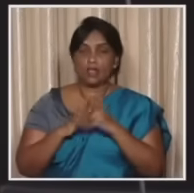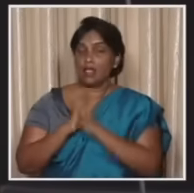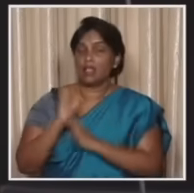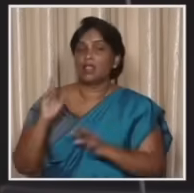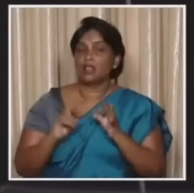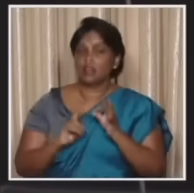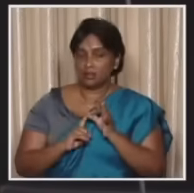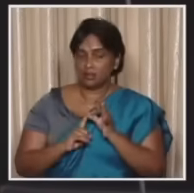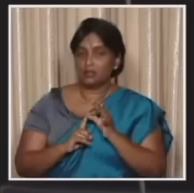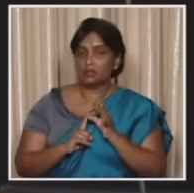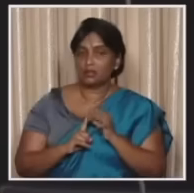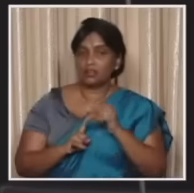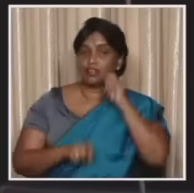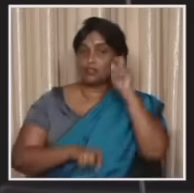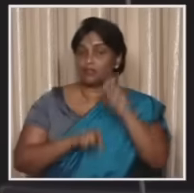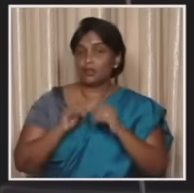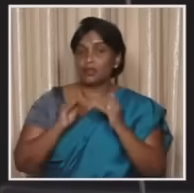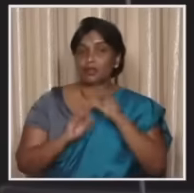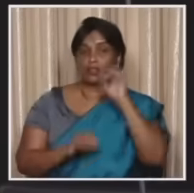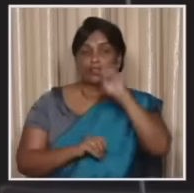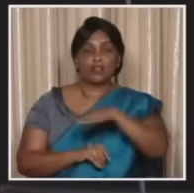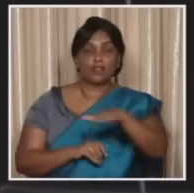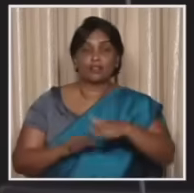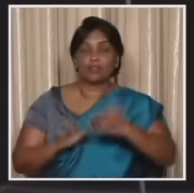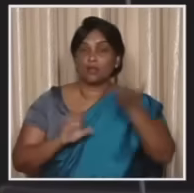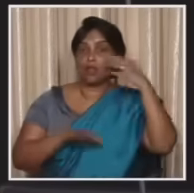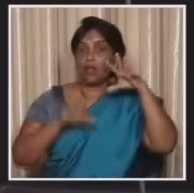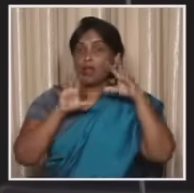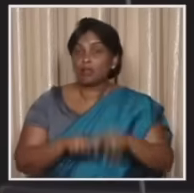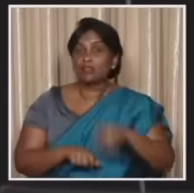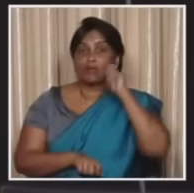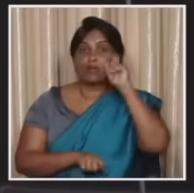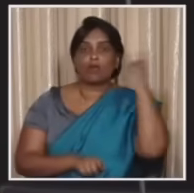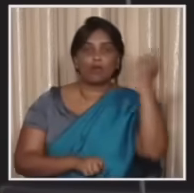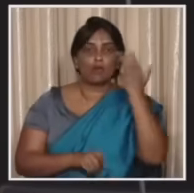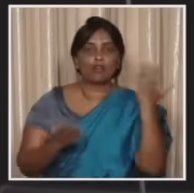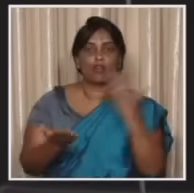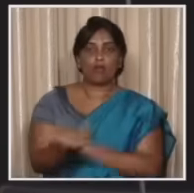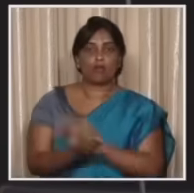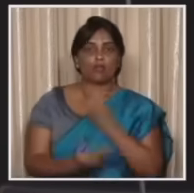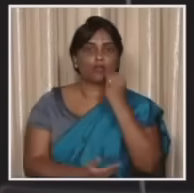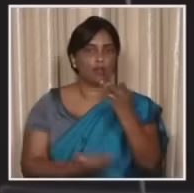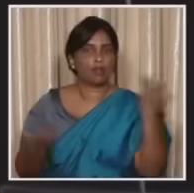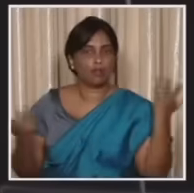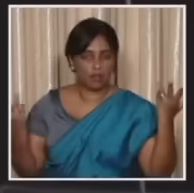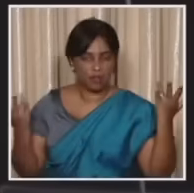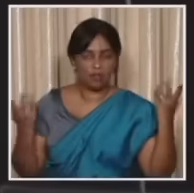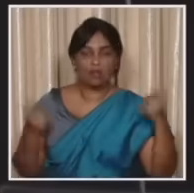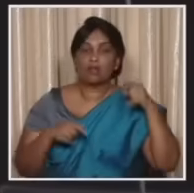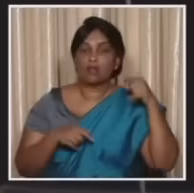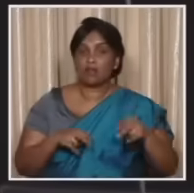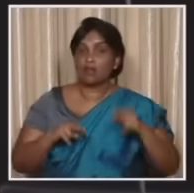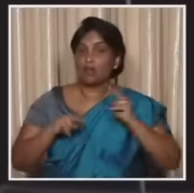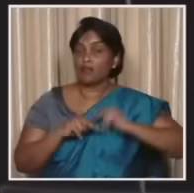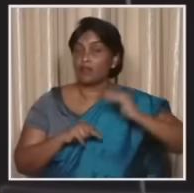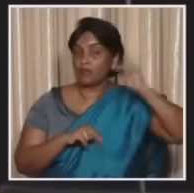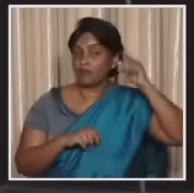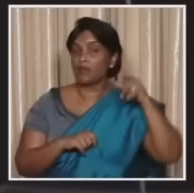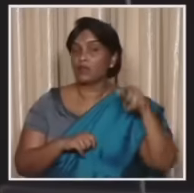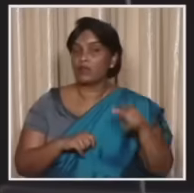ඇමතුමා ජනතාව පදිංචි කරපු ඉඩම් වල මුල් අයිතිකාරව හොයාගන්න බෑ. ඔප්පු දෙන්න බෑ. ඒ නිසා මේ ෆ්ලැට්